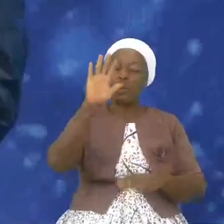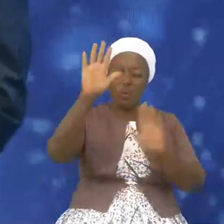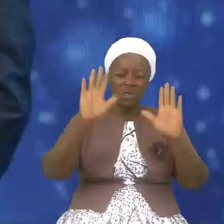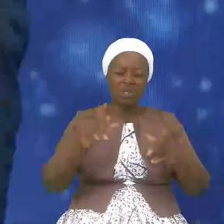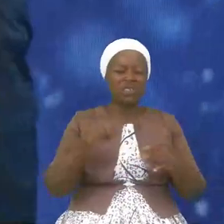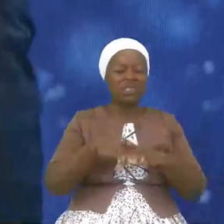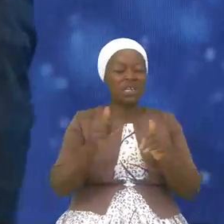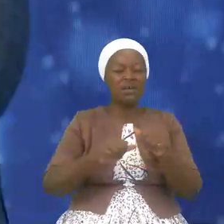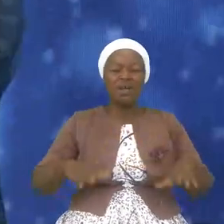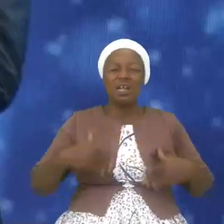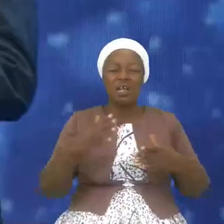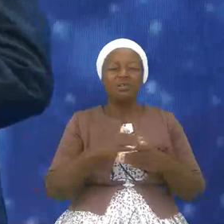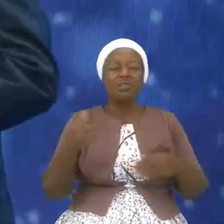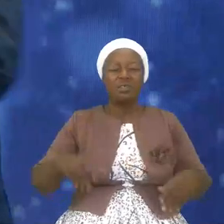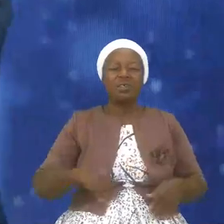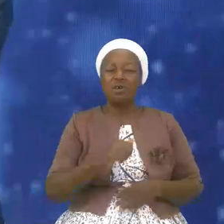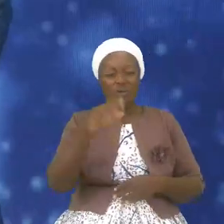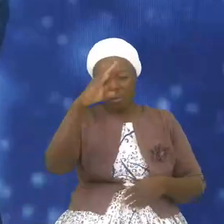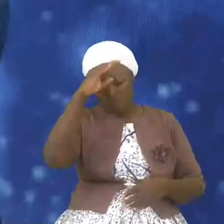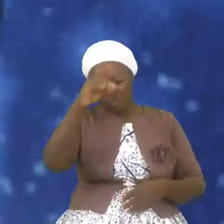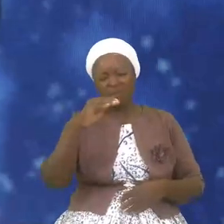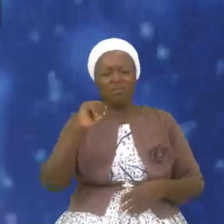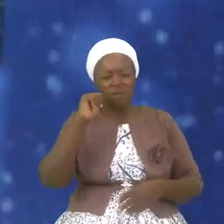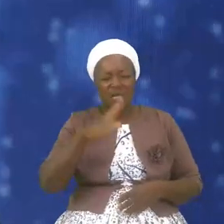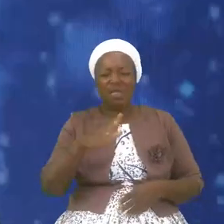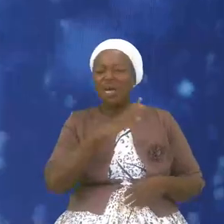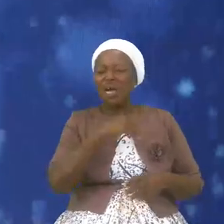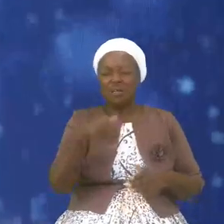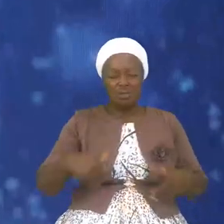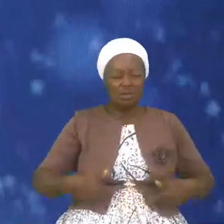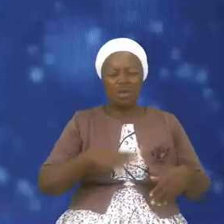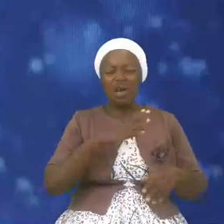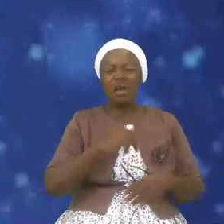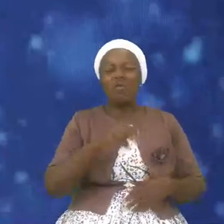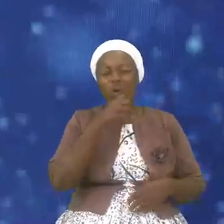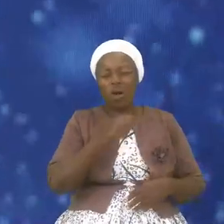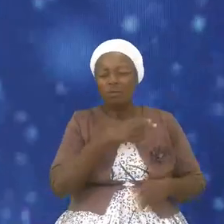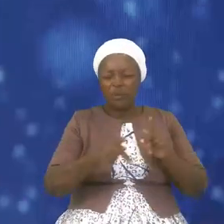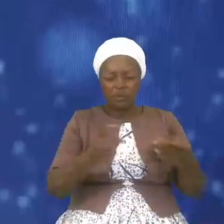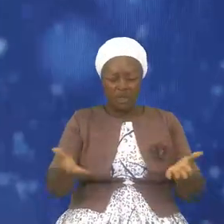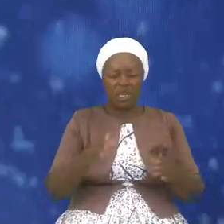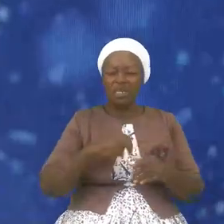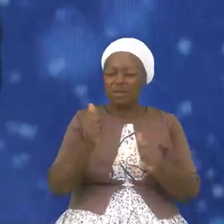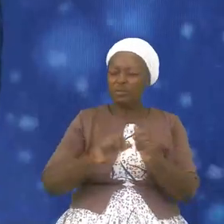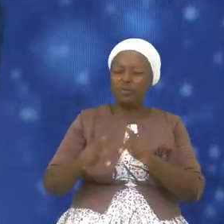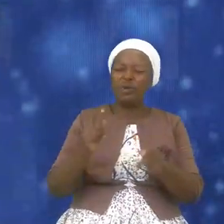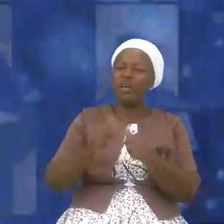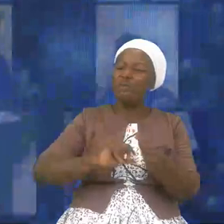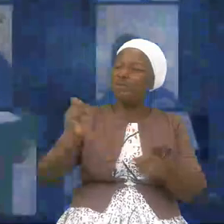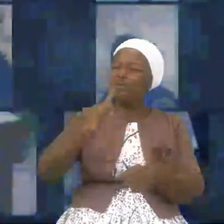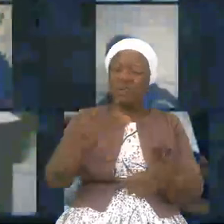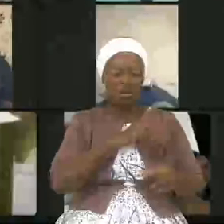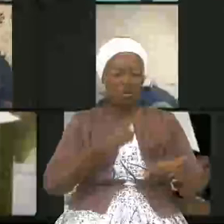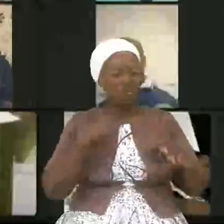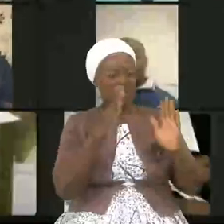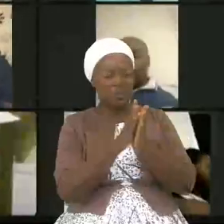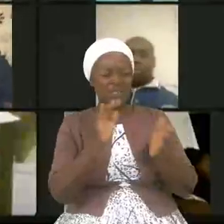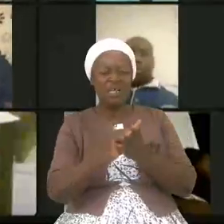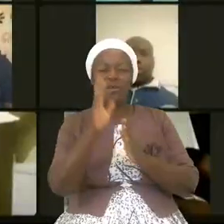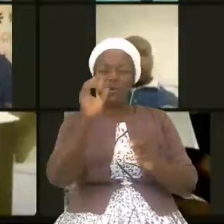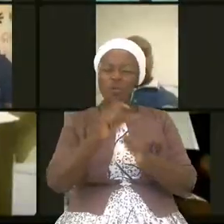prodiges dans chaque vie, les jeunes, les vieux, les hommes et les femmes, ceux qui sont ici, ceux qui sont partout. Nous prions que